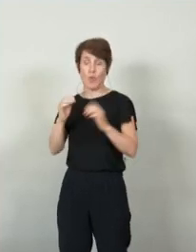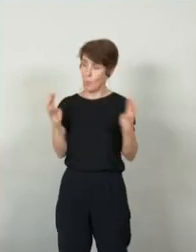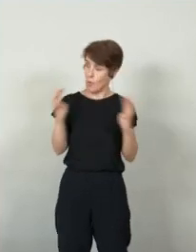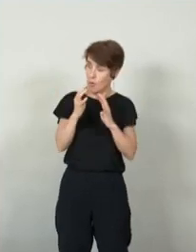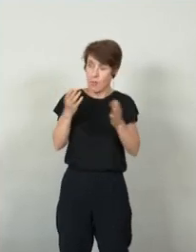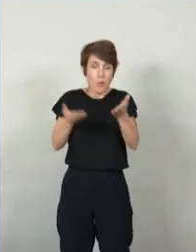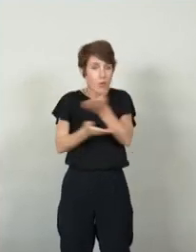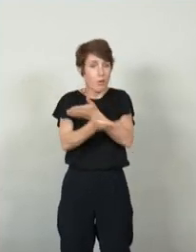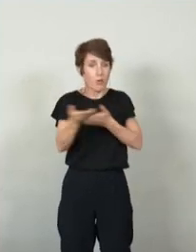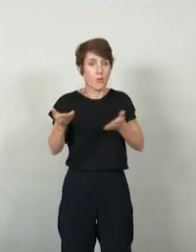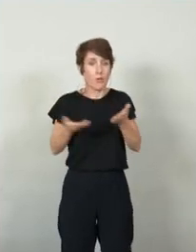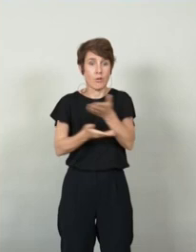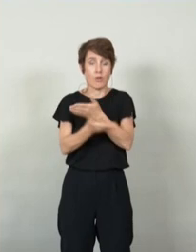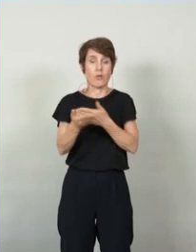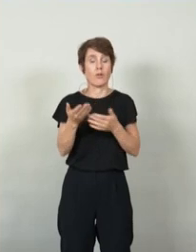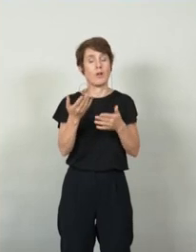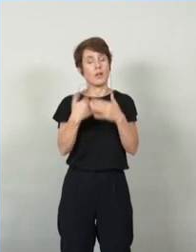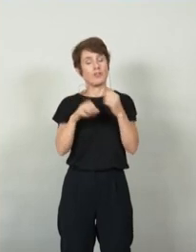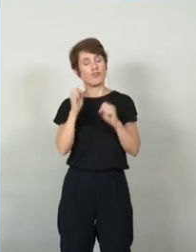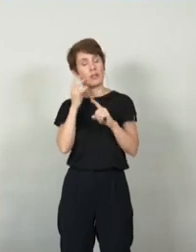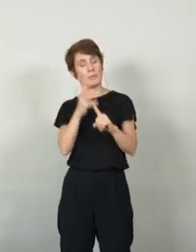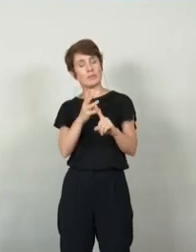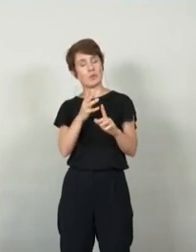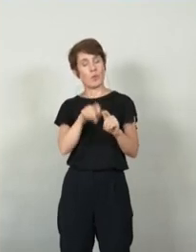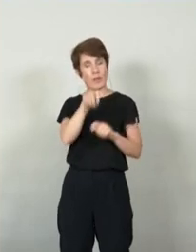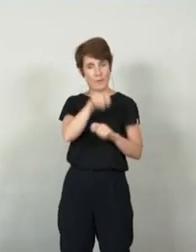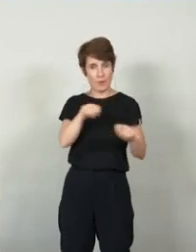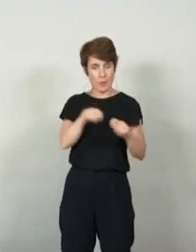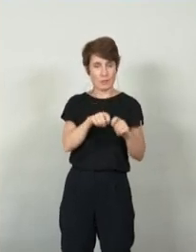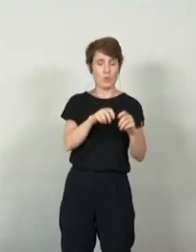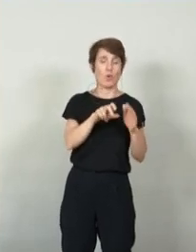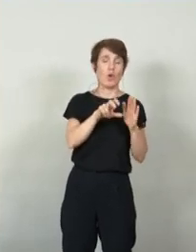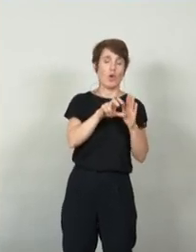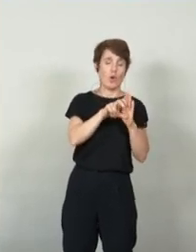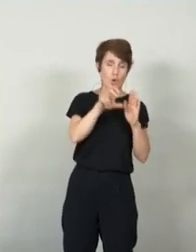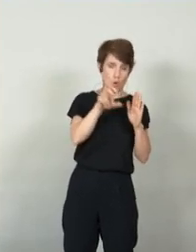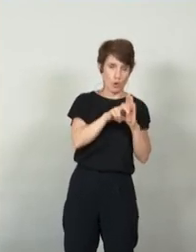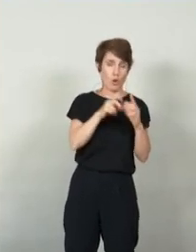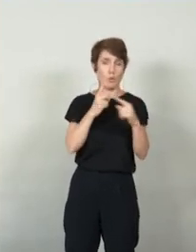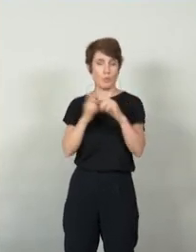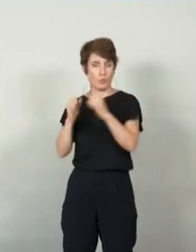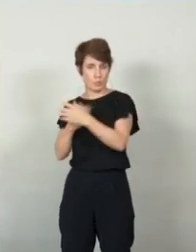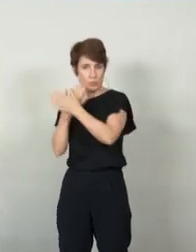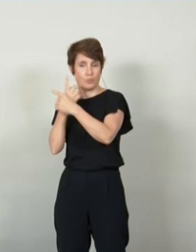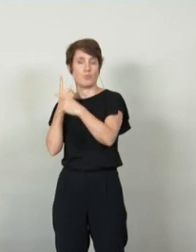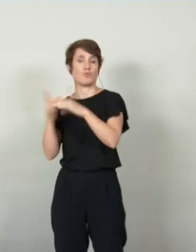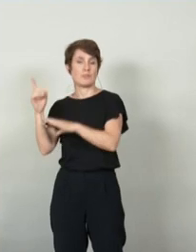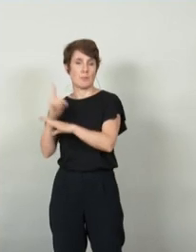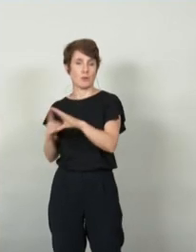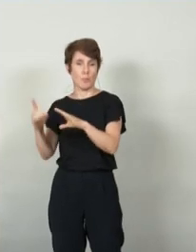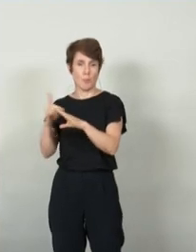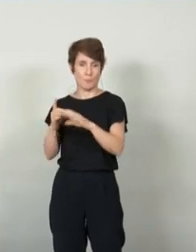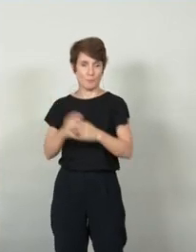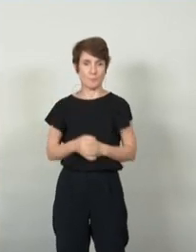par les missions évaluation de Grenoble et de la métropole par l'agence capitale verte et le département ce processus